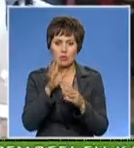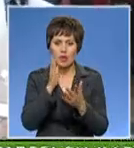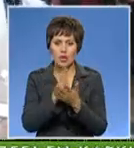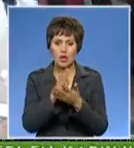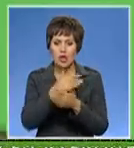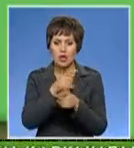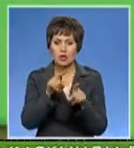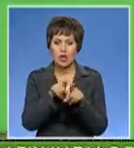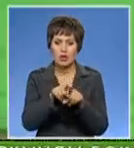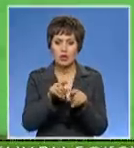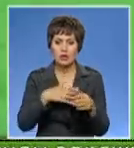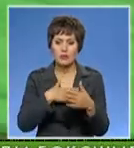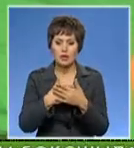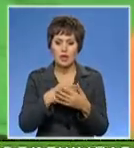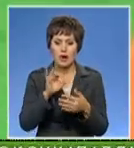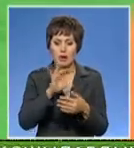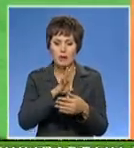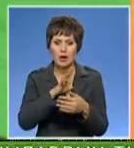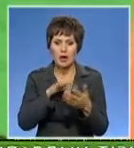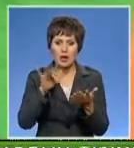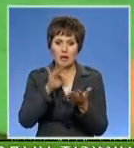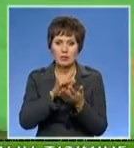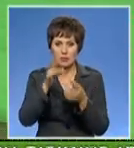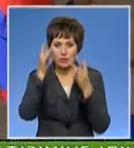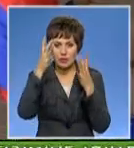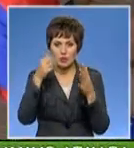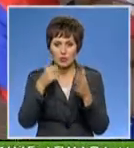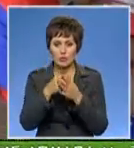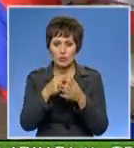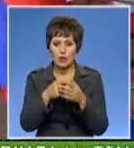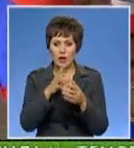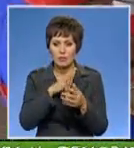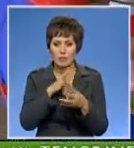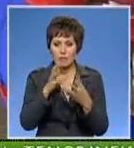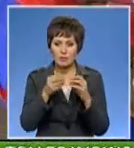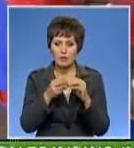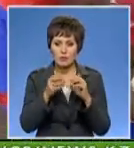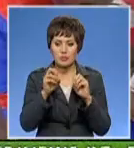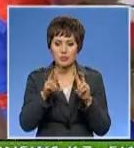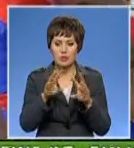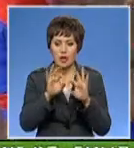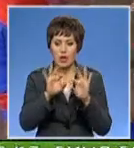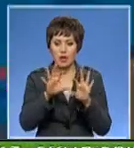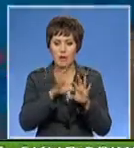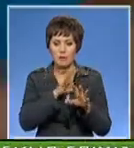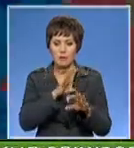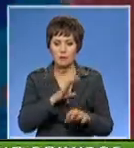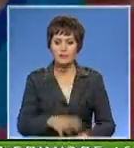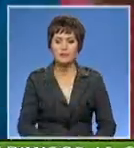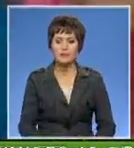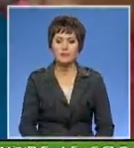Жалпы бұндай ізгілікке толы думандар қаламызда мерекеге дейін толастамайды. Перизат Көмекбайқызы, Рашид Якупов, Алматы телеарнасы.